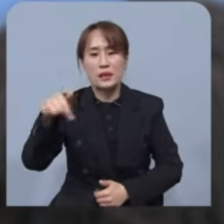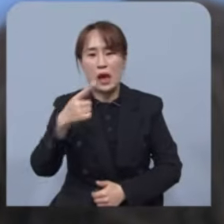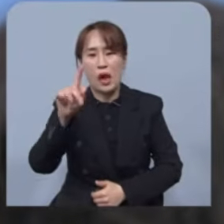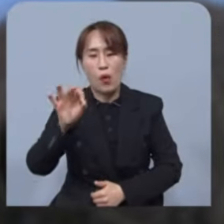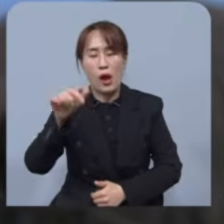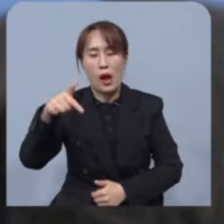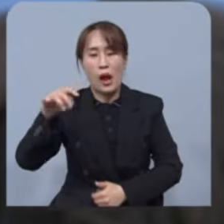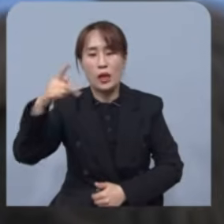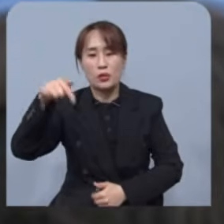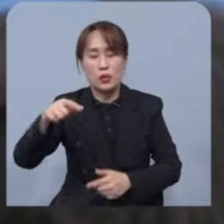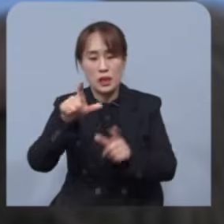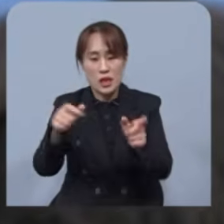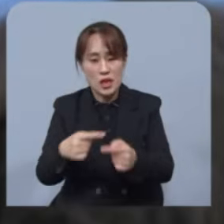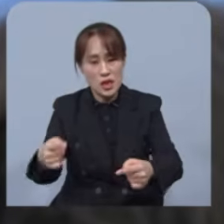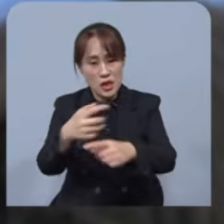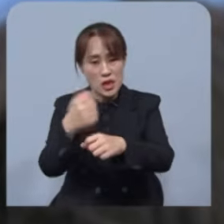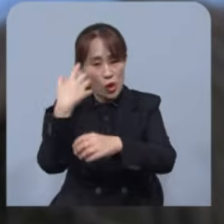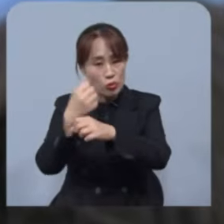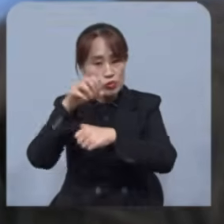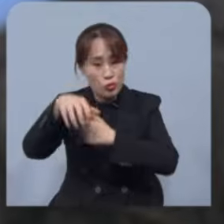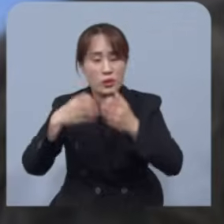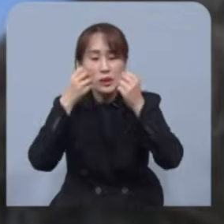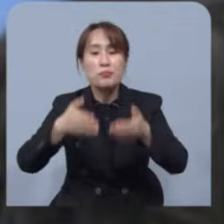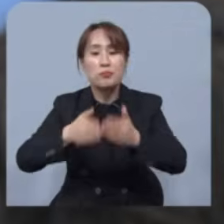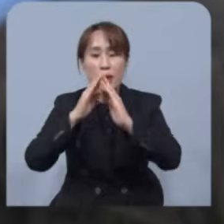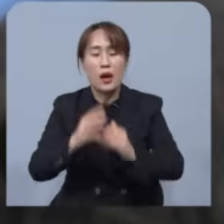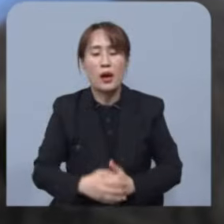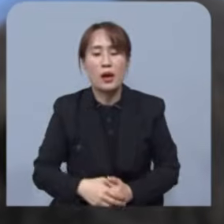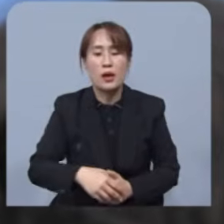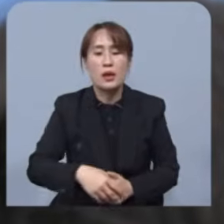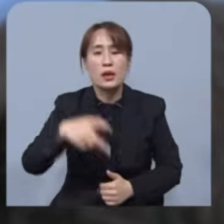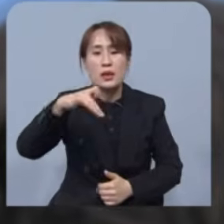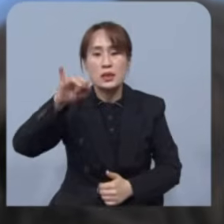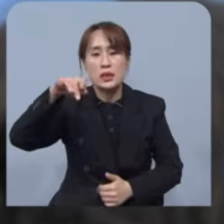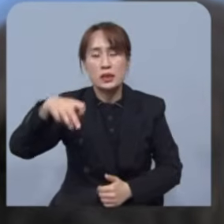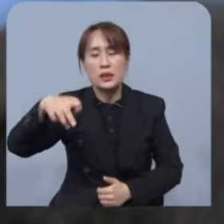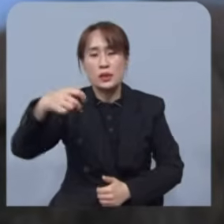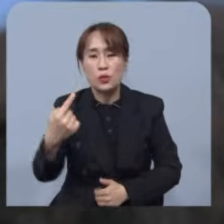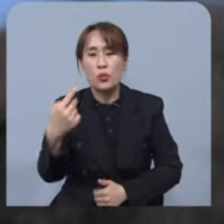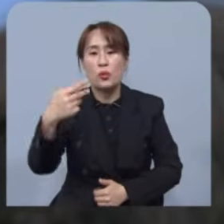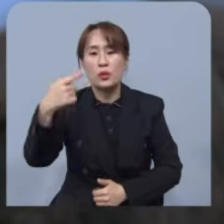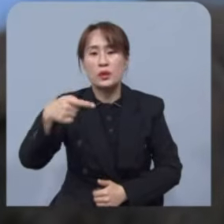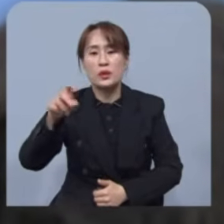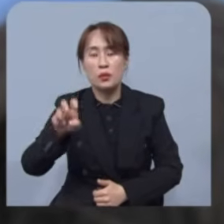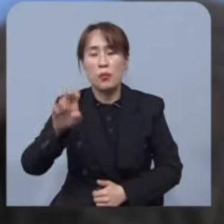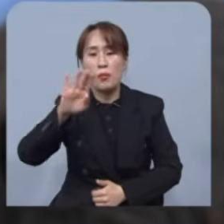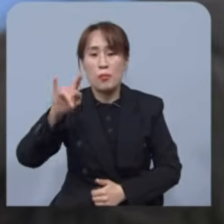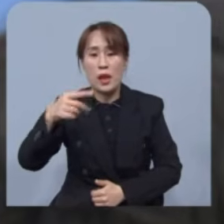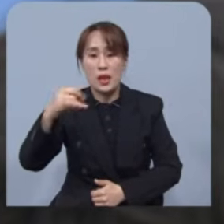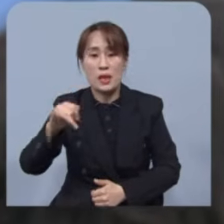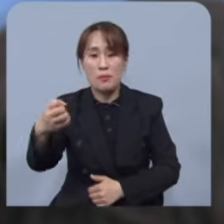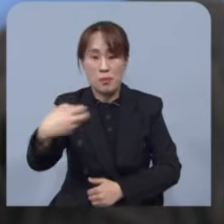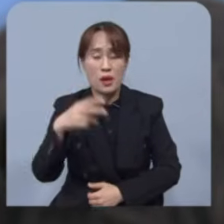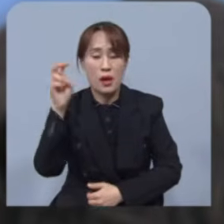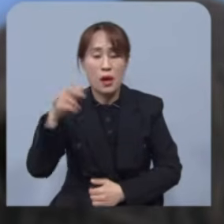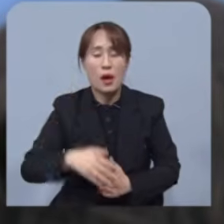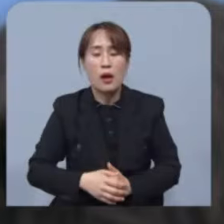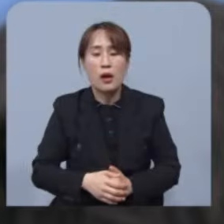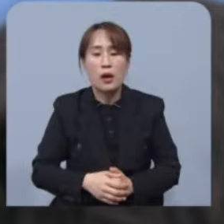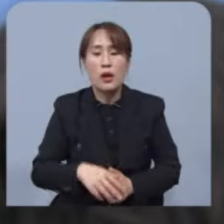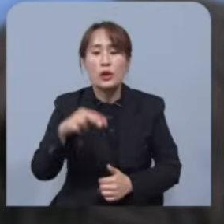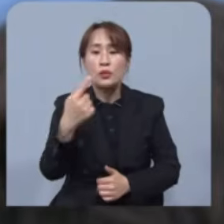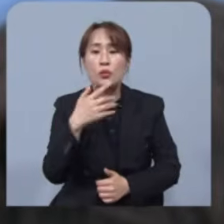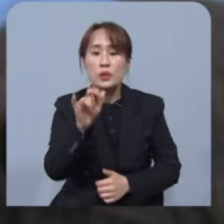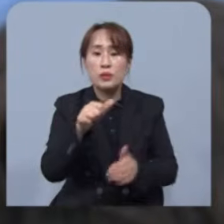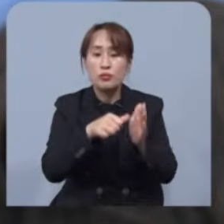중심으로 해서 클러스터가 새로 만들어지고 있는 것 같습니다. 싱크로트론 밸리 이렇게 하고 있는 걸로 알고 있는데요. 말씀 주신 것처럼 이 소재 분야